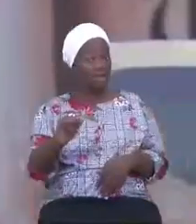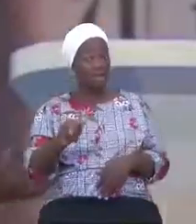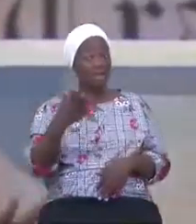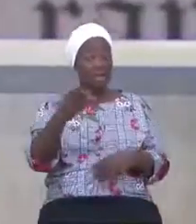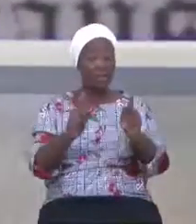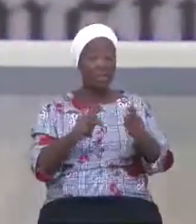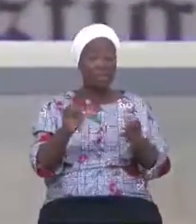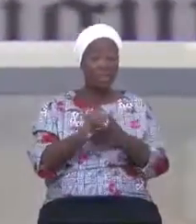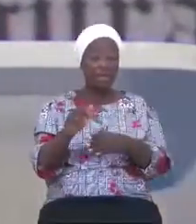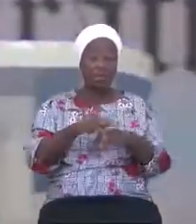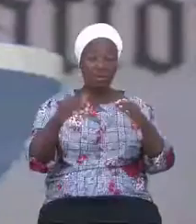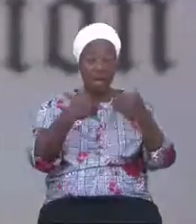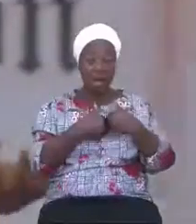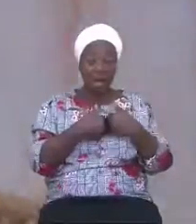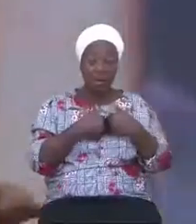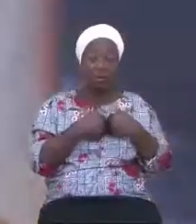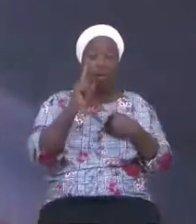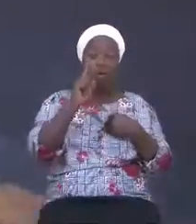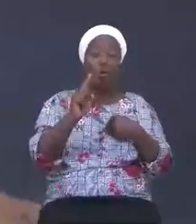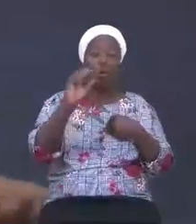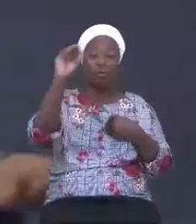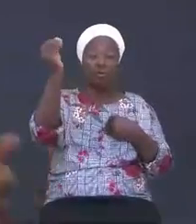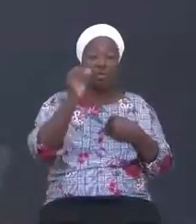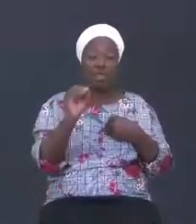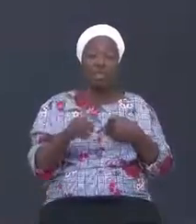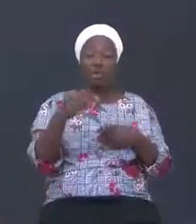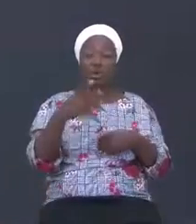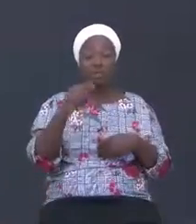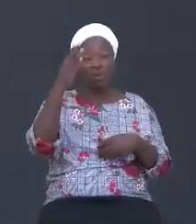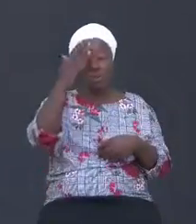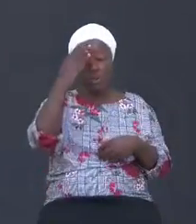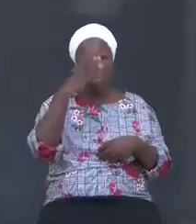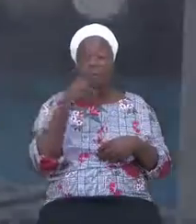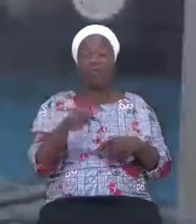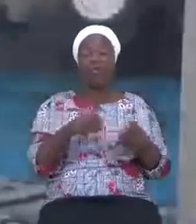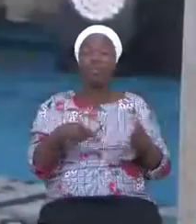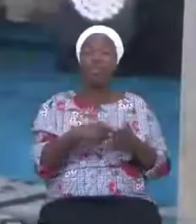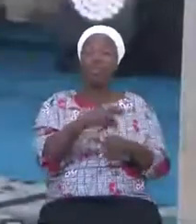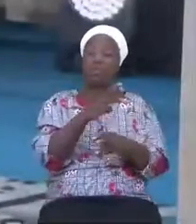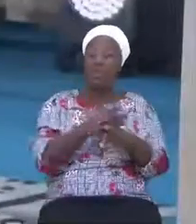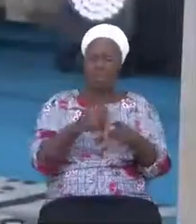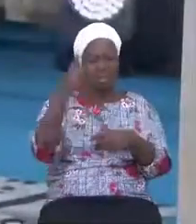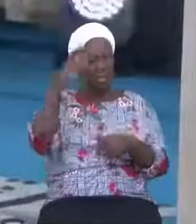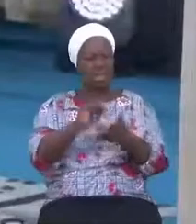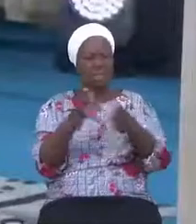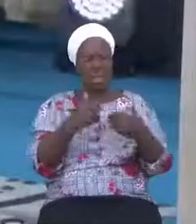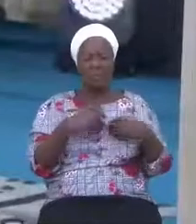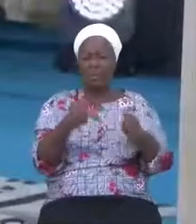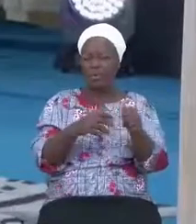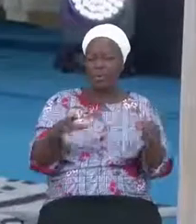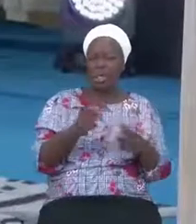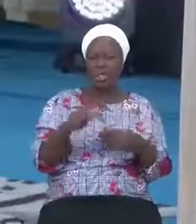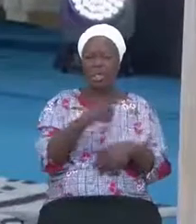il y a des gens qui n'ont même pas un pourcentage de la connaissance disponible et pensent qu'ils ont tout. Et elles ne sont